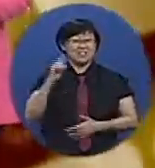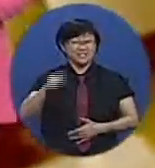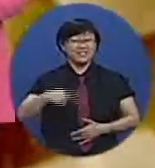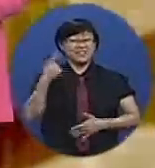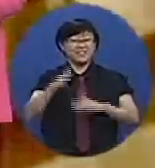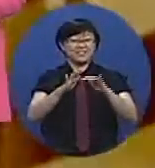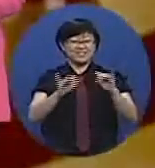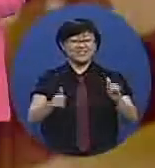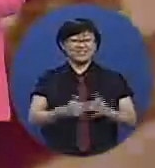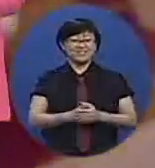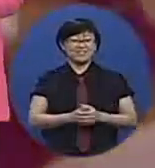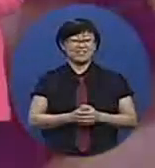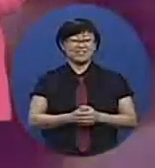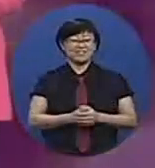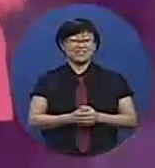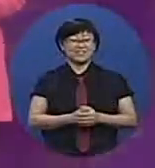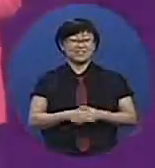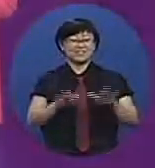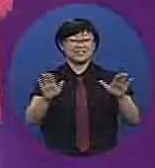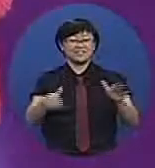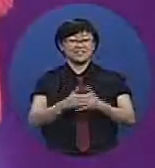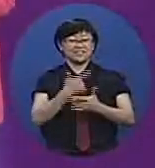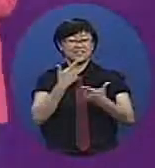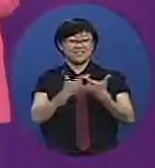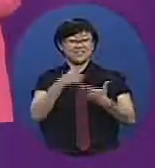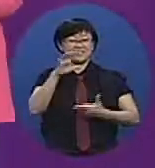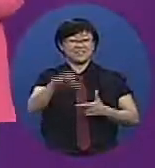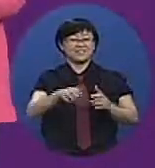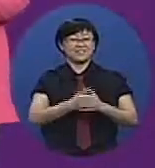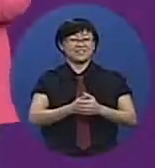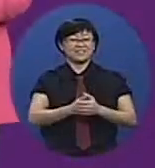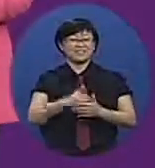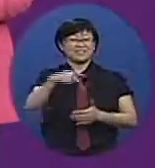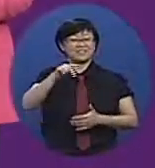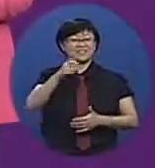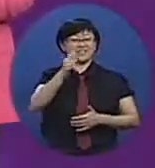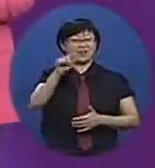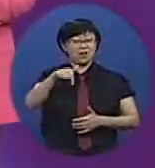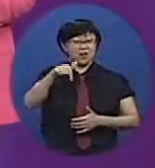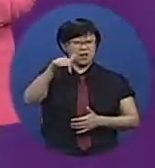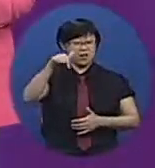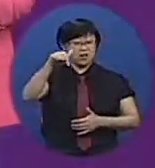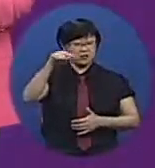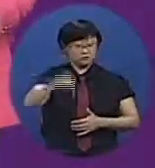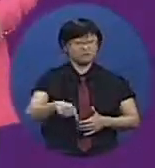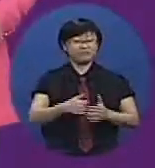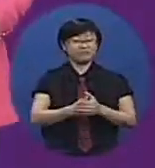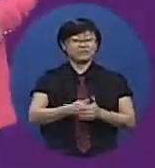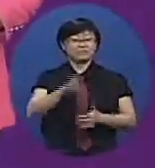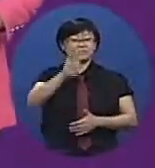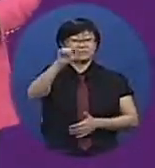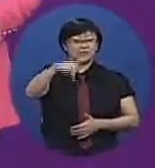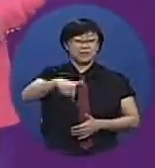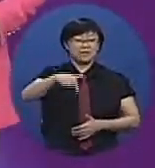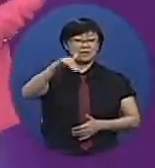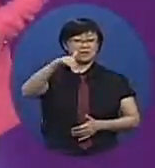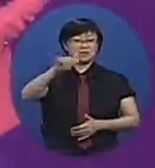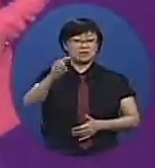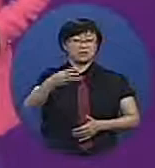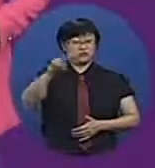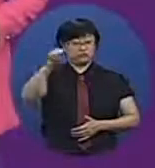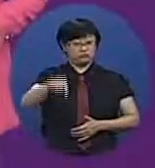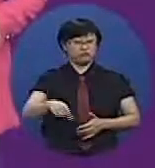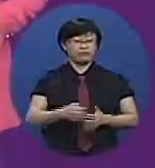분 만나보겠습니다. 네 이번에 부산으로 가볼까요? 네네 네. 사하구에 박철수님 만나보겠습니다.